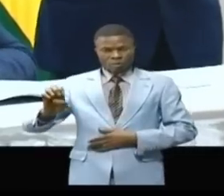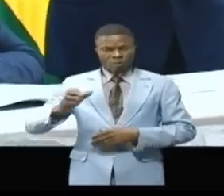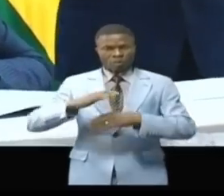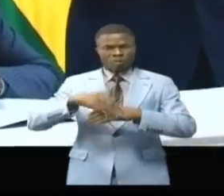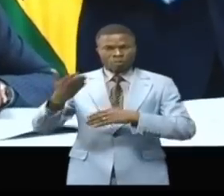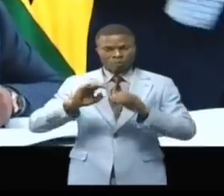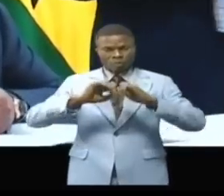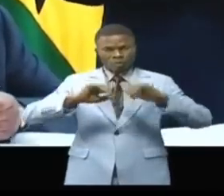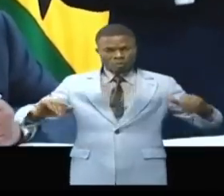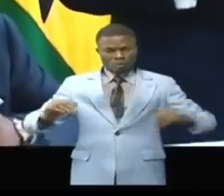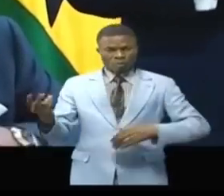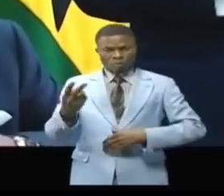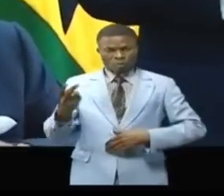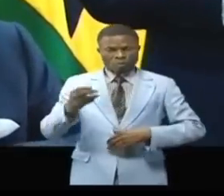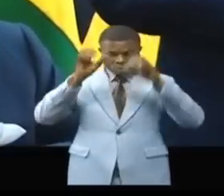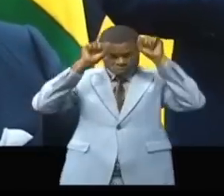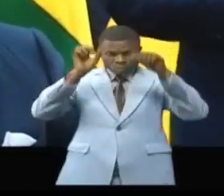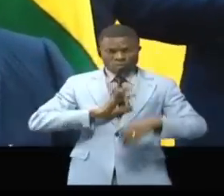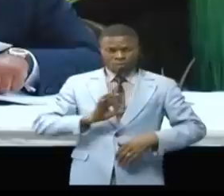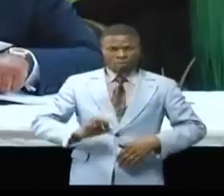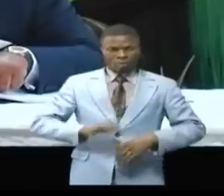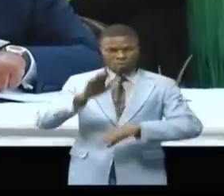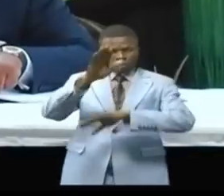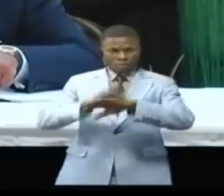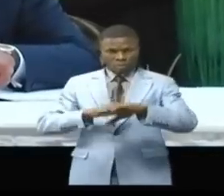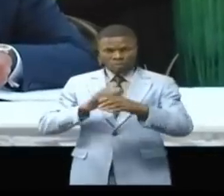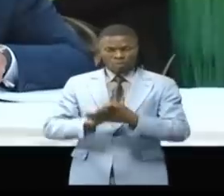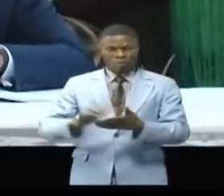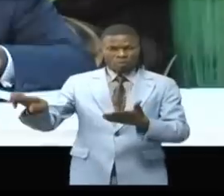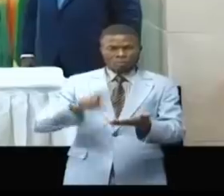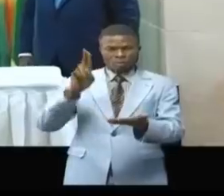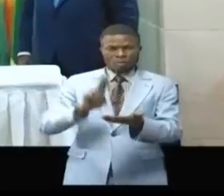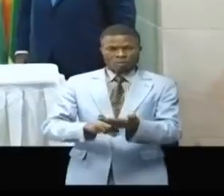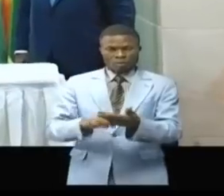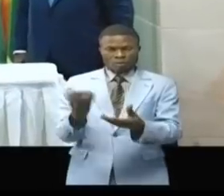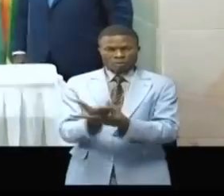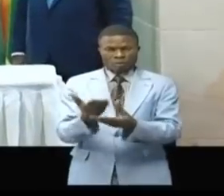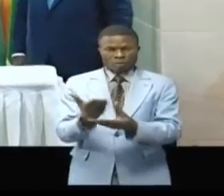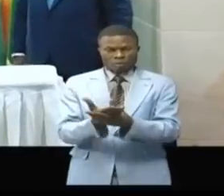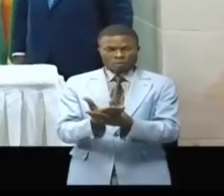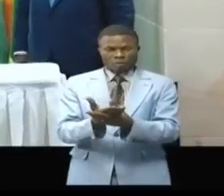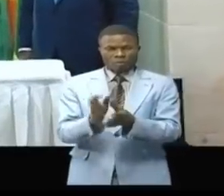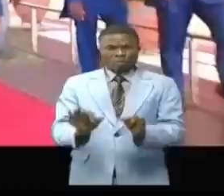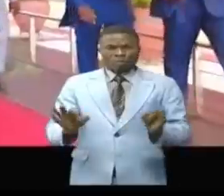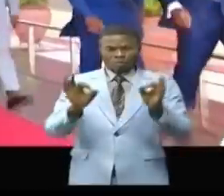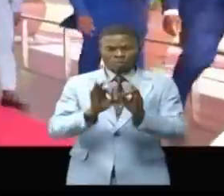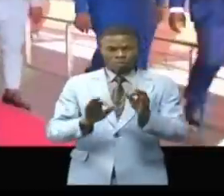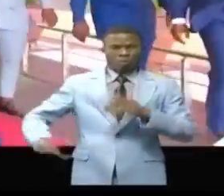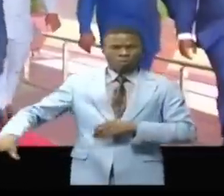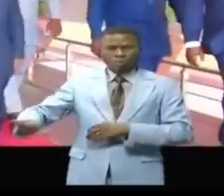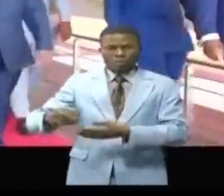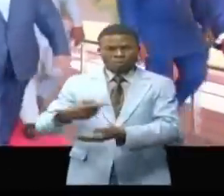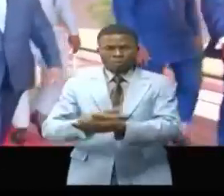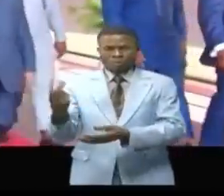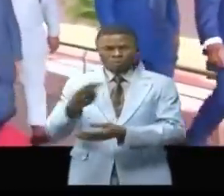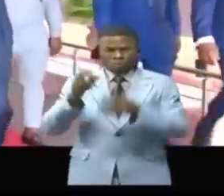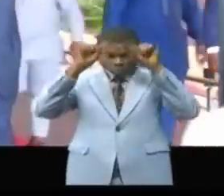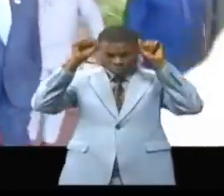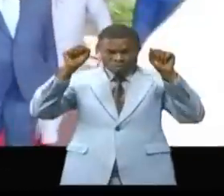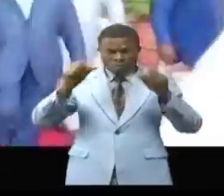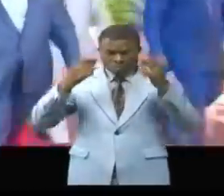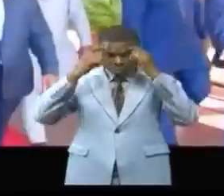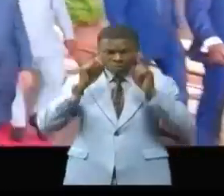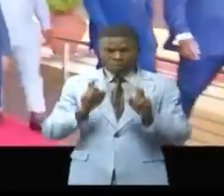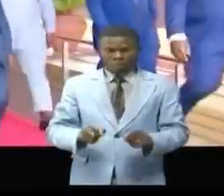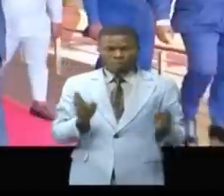son homologue, le chef de l'État congolais a été convié à apposer sa signature dans les livres d'or de ce palais. Les deux dirigeants sont convenus de